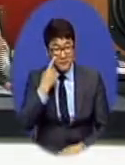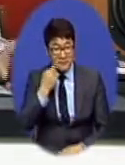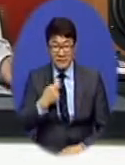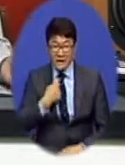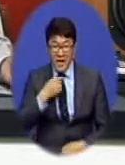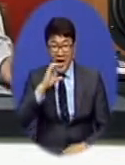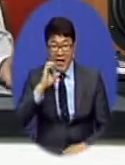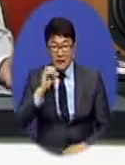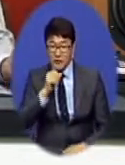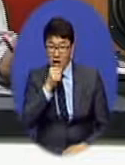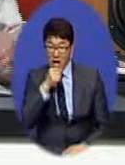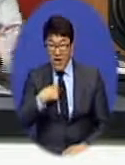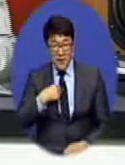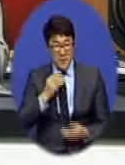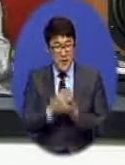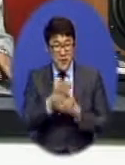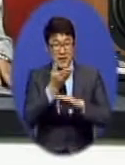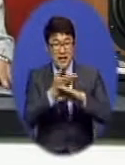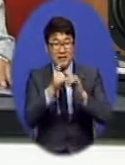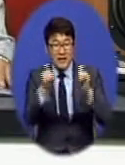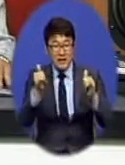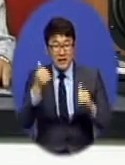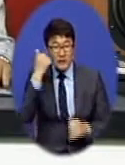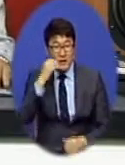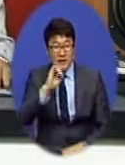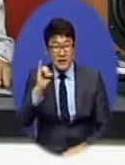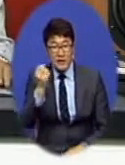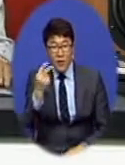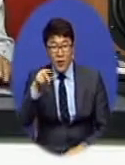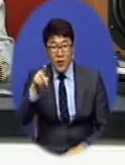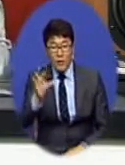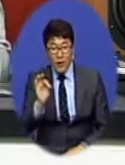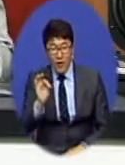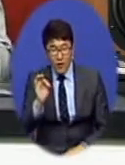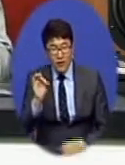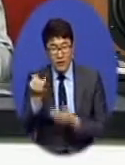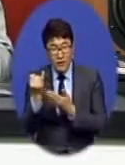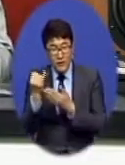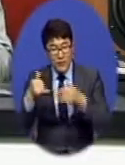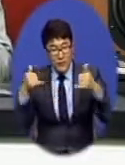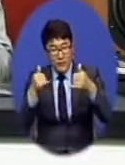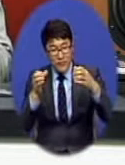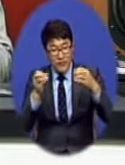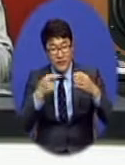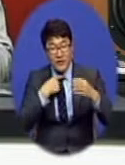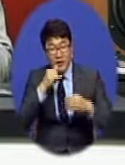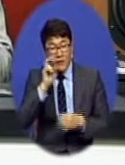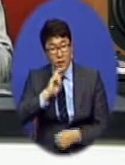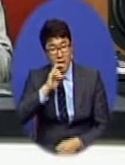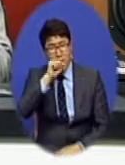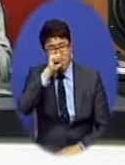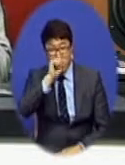저희 아니어도 돼요? 네. 아니 예전에 네. 이효정 씨하고 연결이 예. 됐었는데 네. 아, 예. 그분 참 노래는